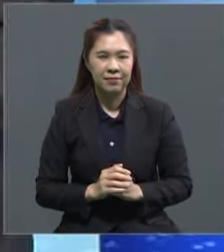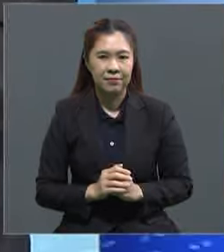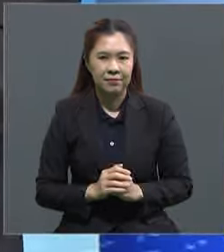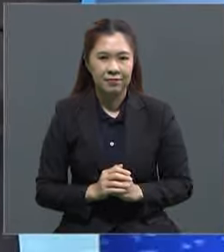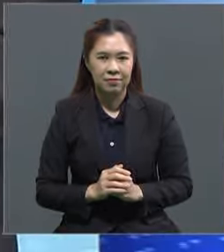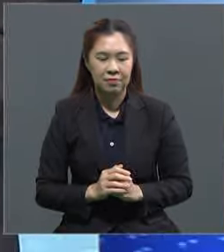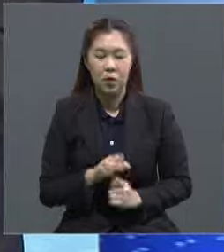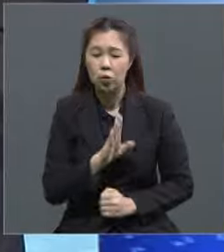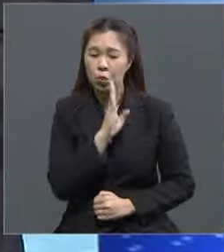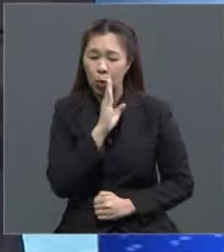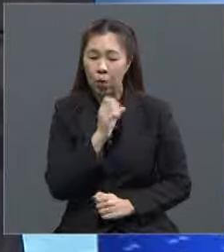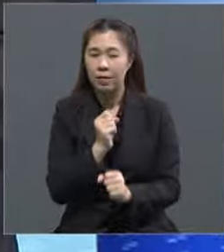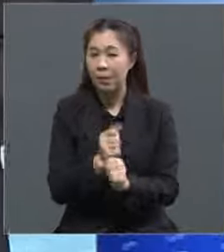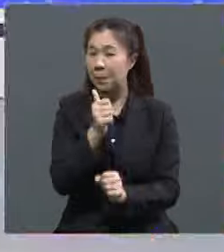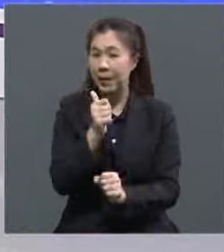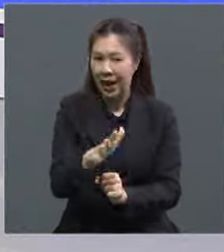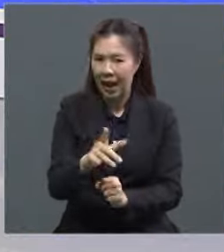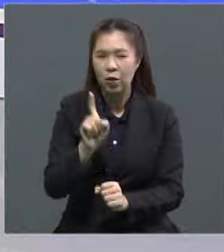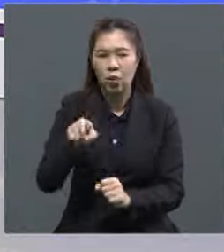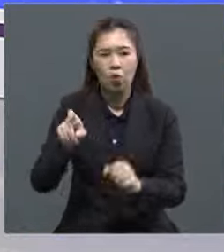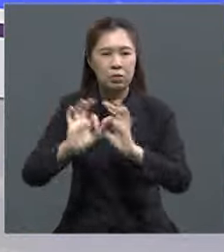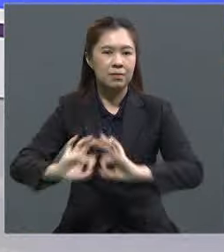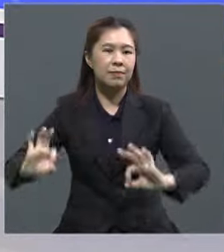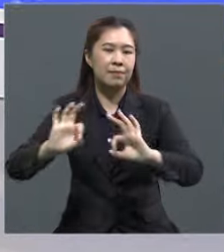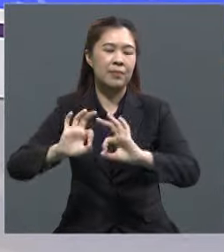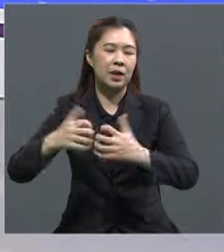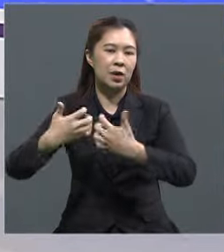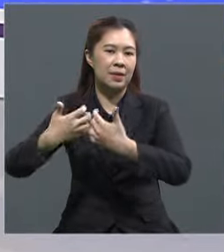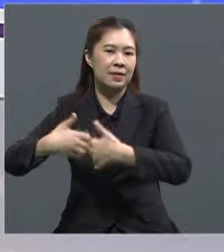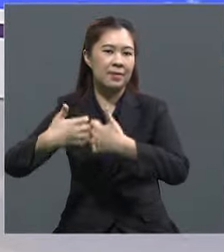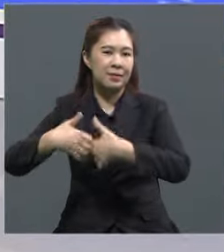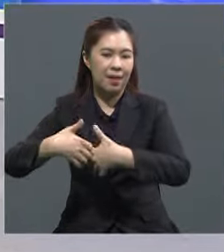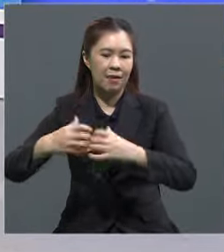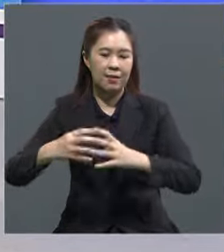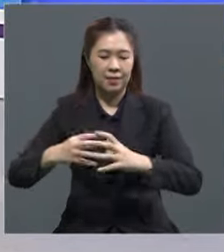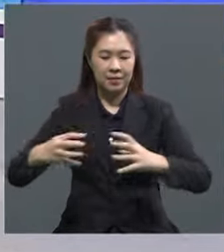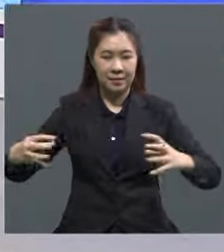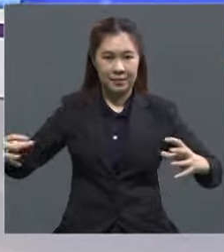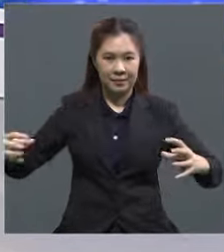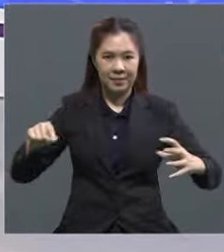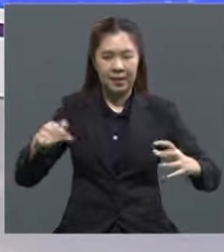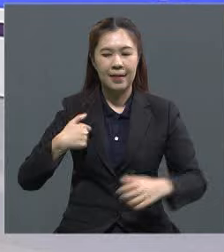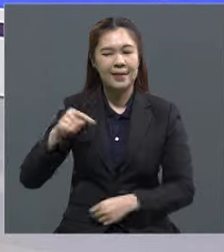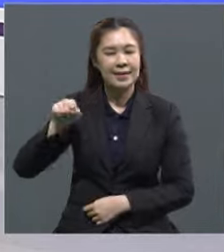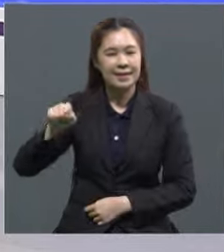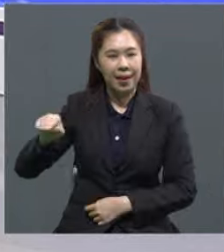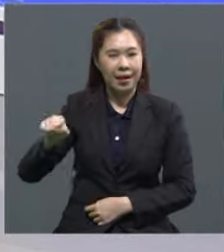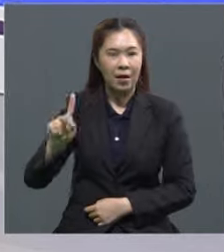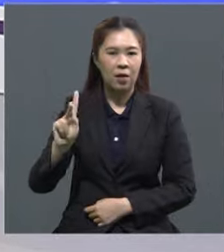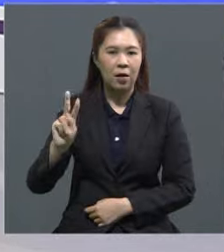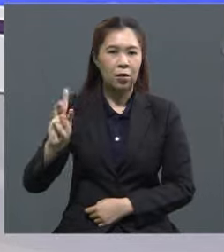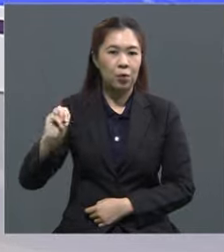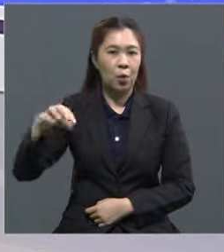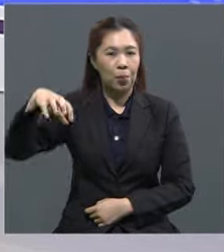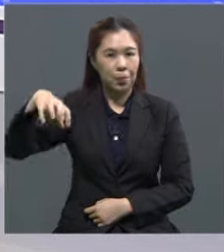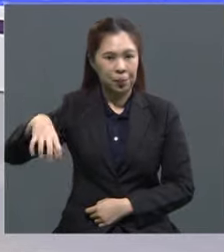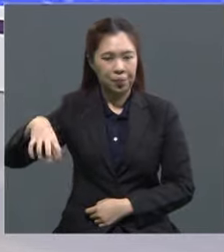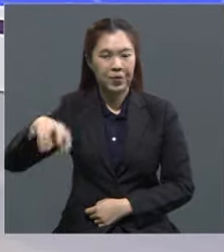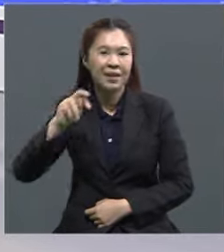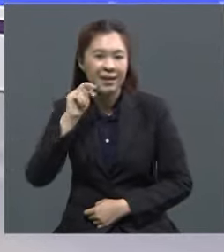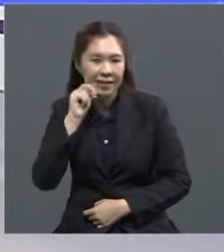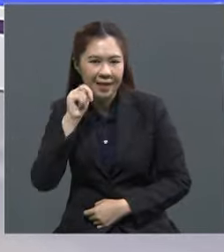ทำแบบนั้นไม่ได้ก็จะต้องมีเครื่องสูบน้ำเพราะฉะนั้นก็ได้มีการสั่งการไม่ว่าจะเป็นในส่วนของกรมชลประทานกรมอ่า